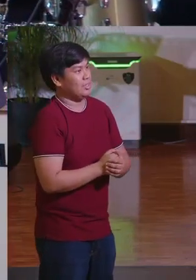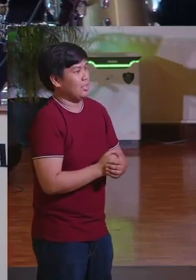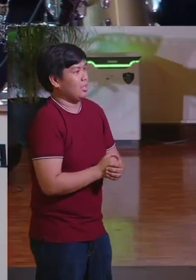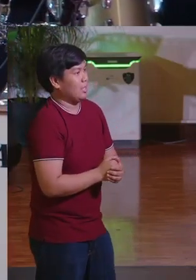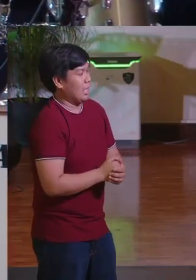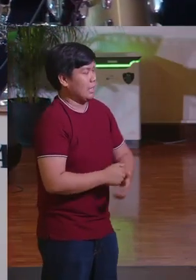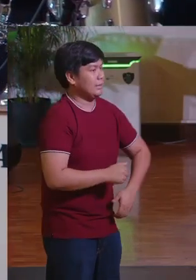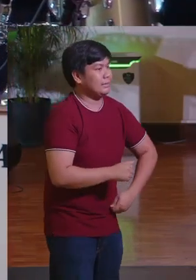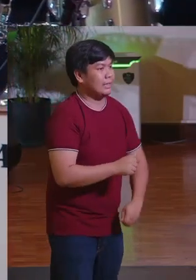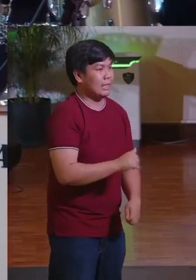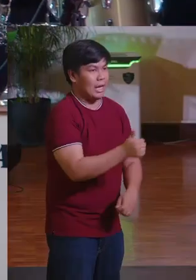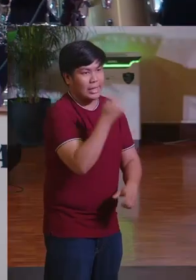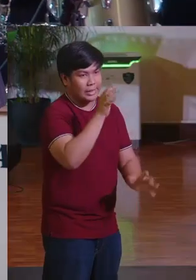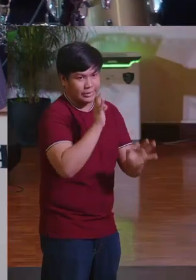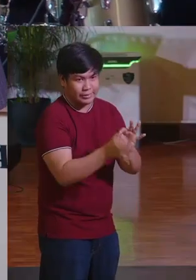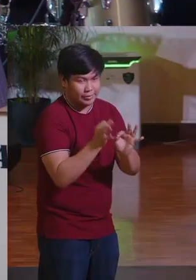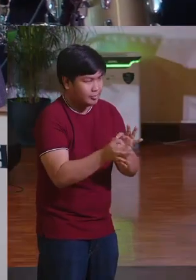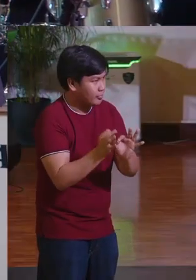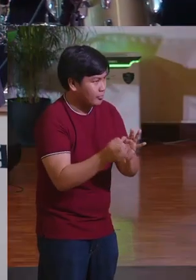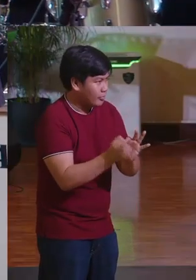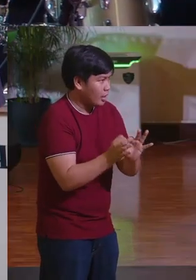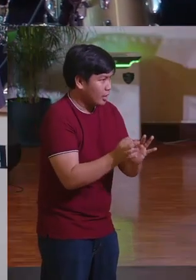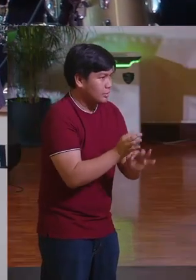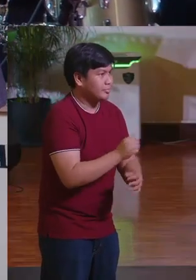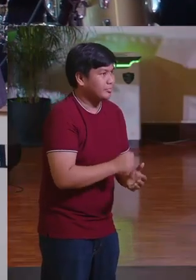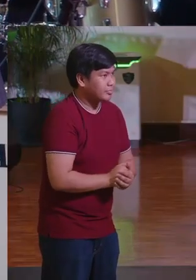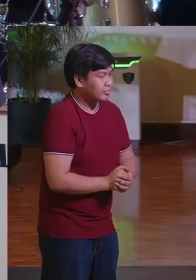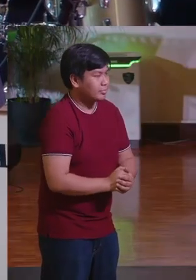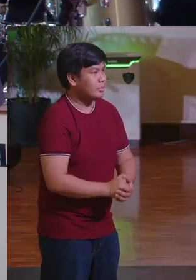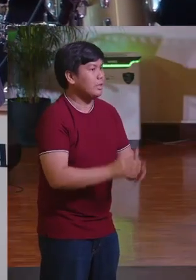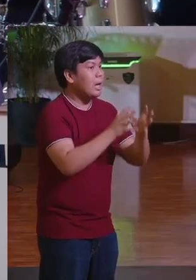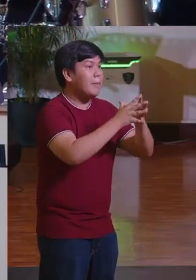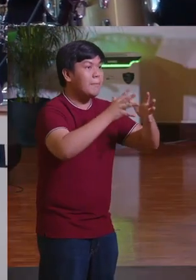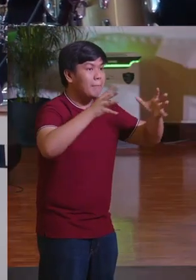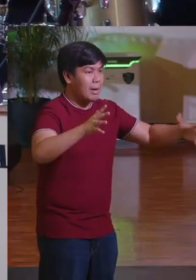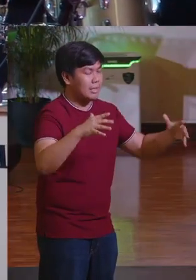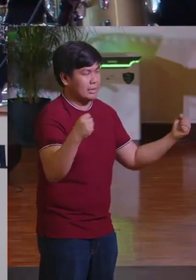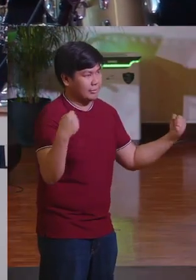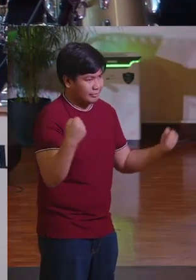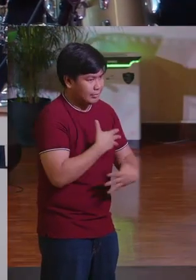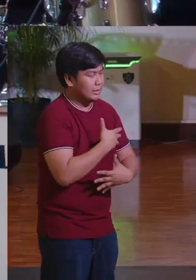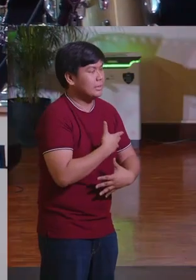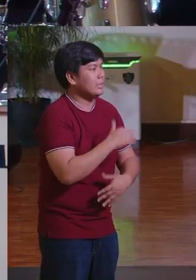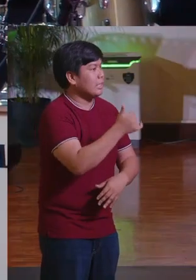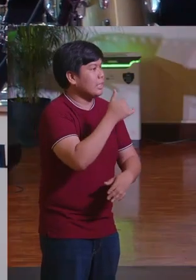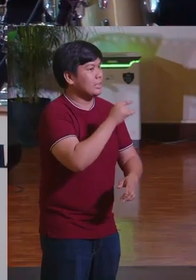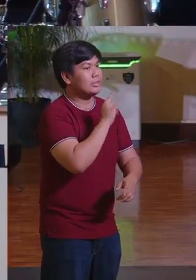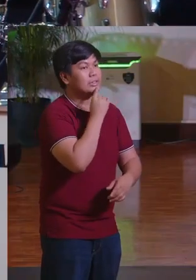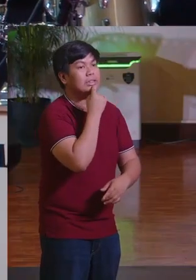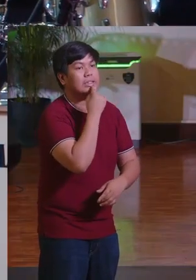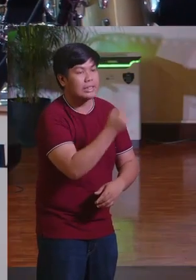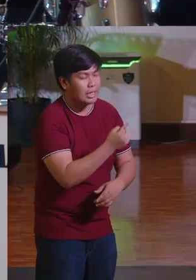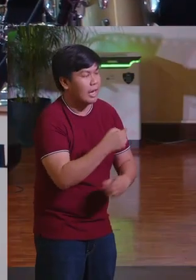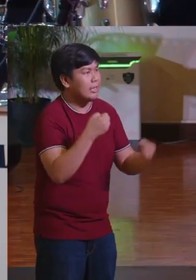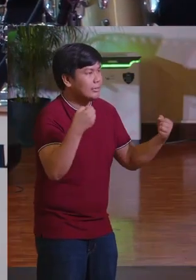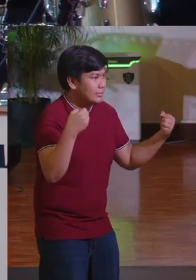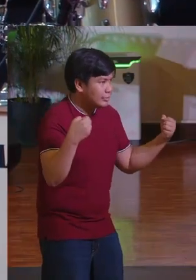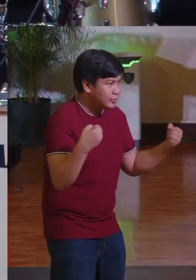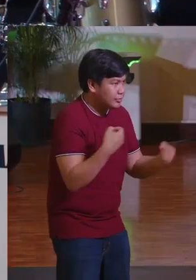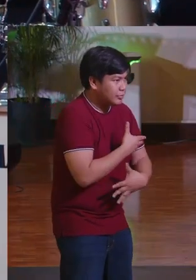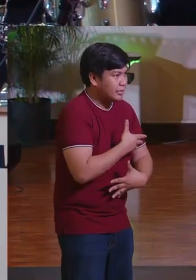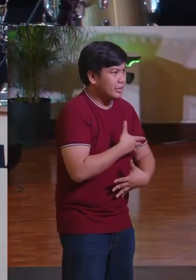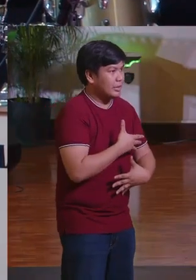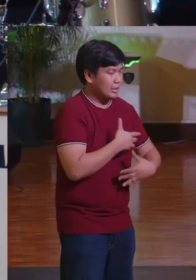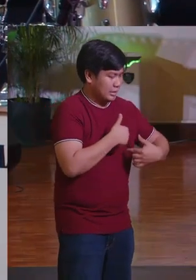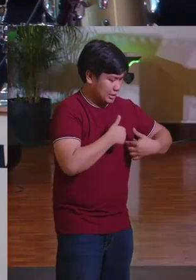Sa ibang salin po, yung salitang exceedingly afraid, ang ginamit po sa ibang salin, feared with